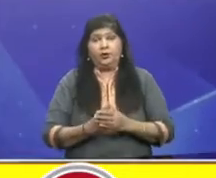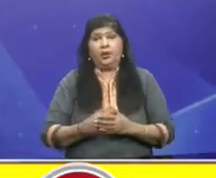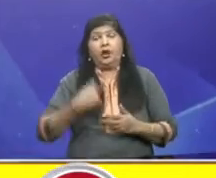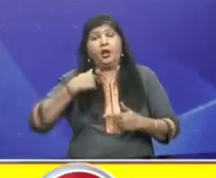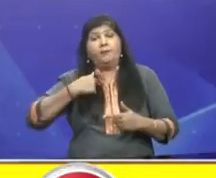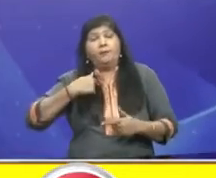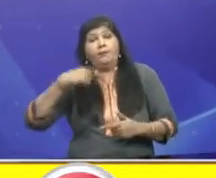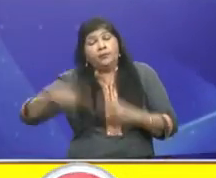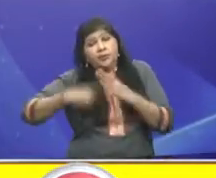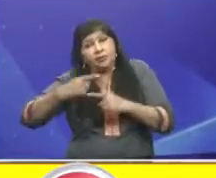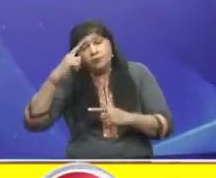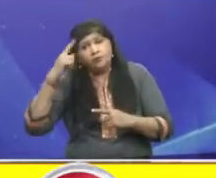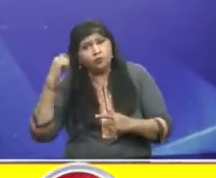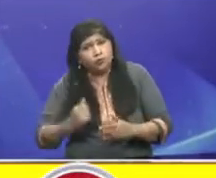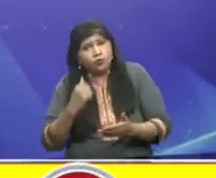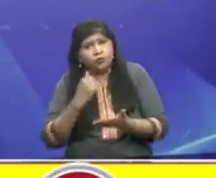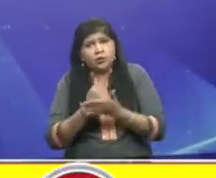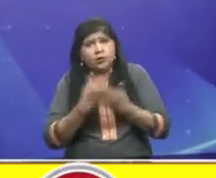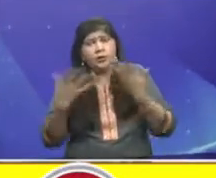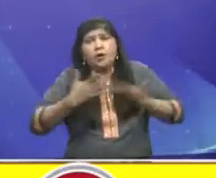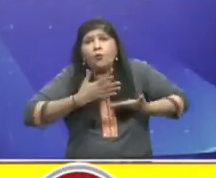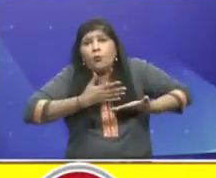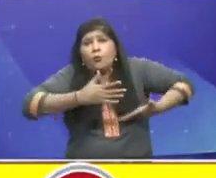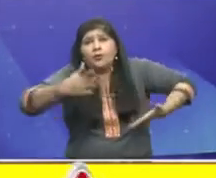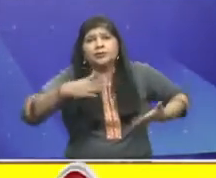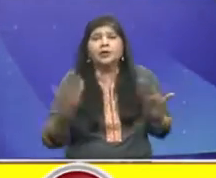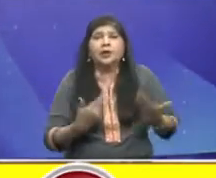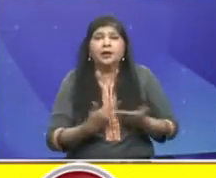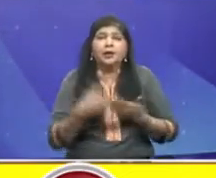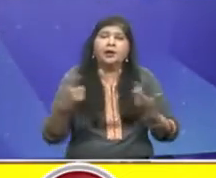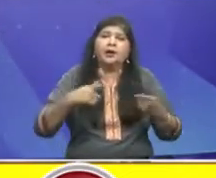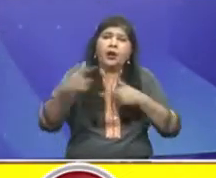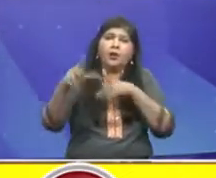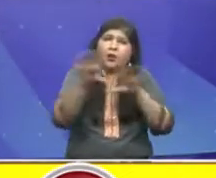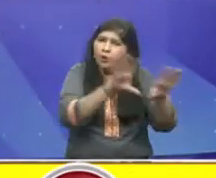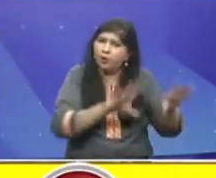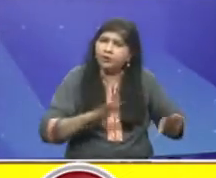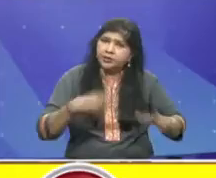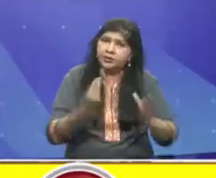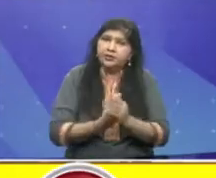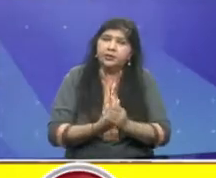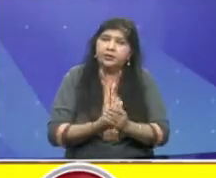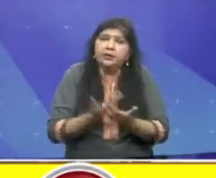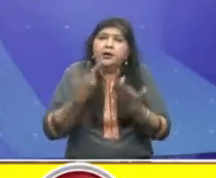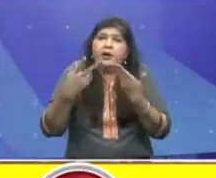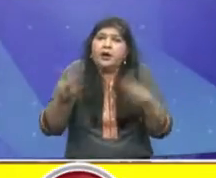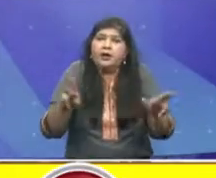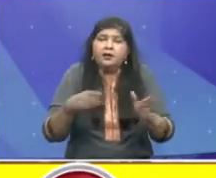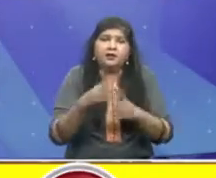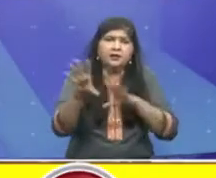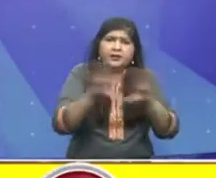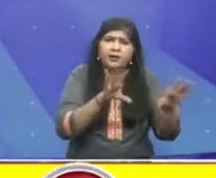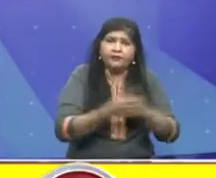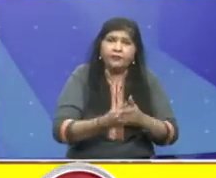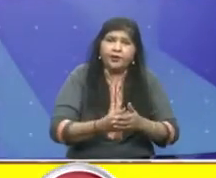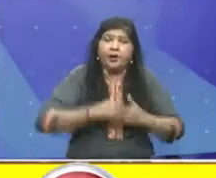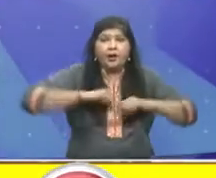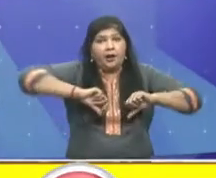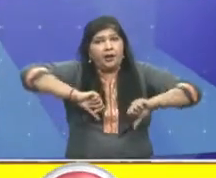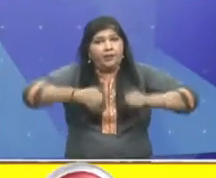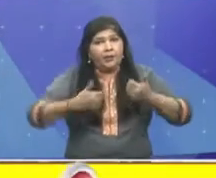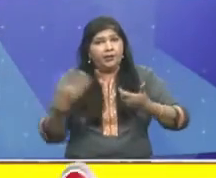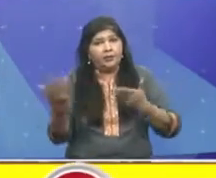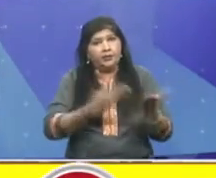व्रत बन जाती है और उसका विस्तार होता है, तो हर क्षेत्र में अनेकों कार्य सिद्ध होने लगते